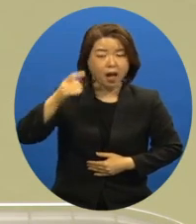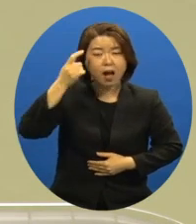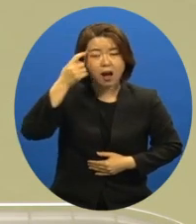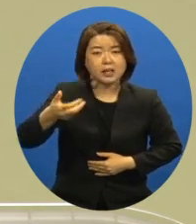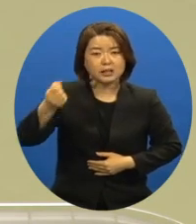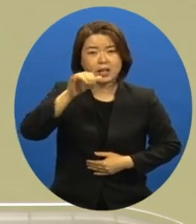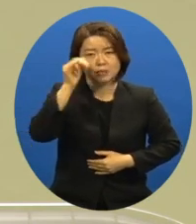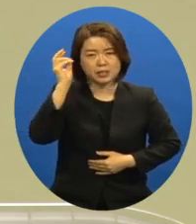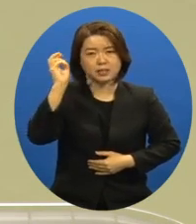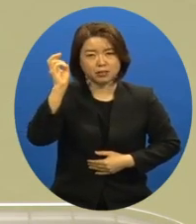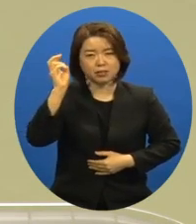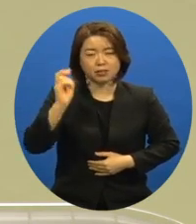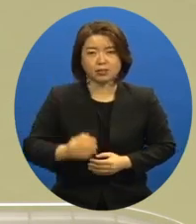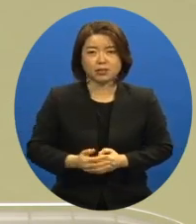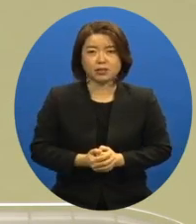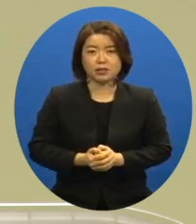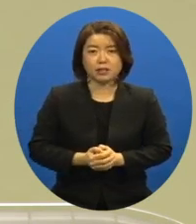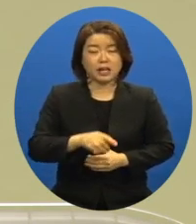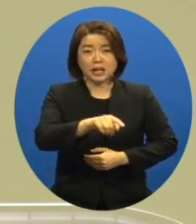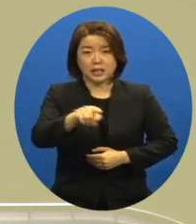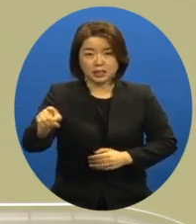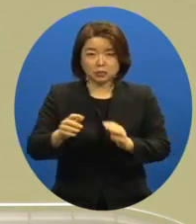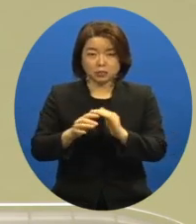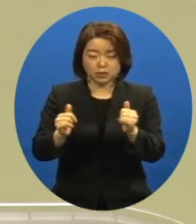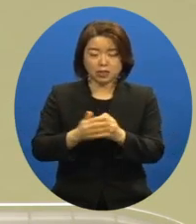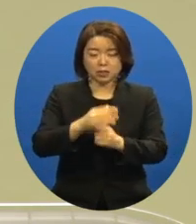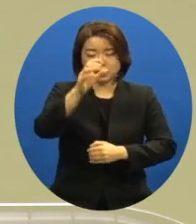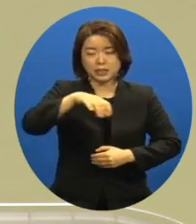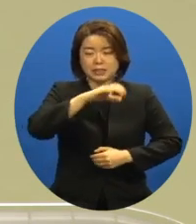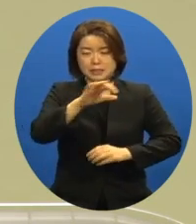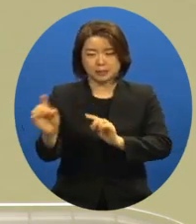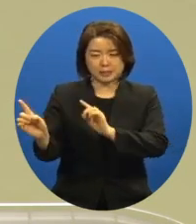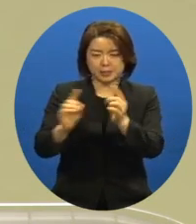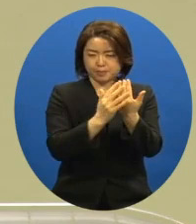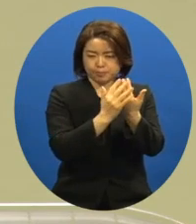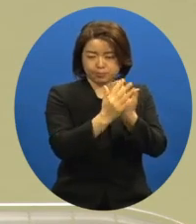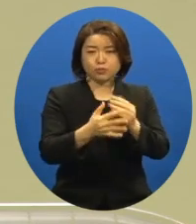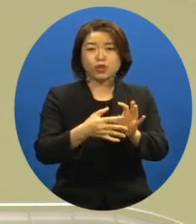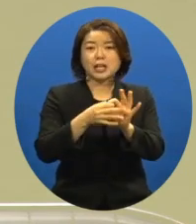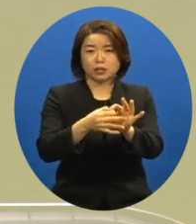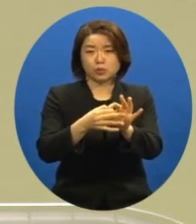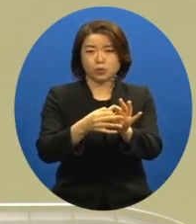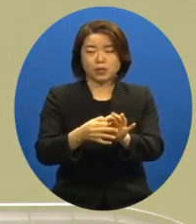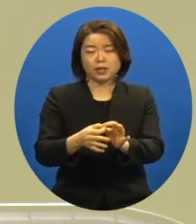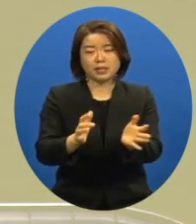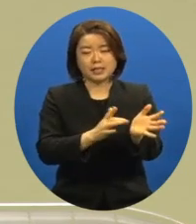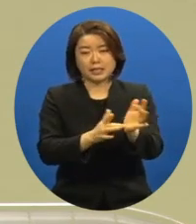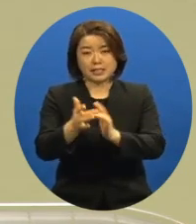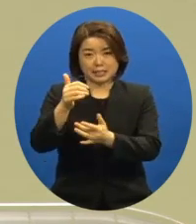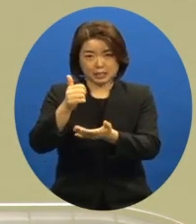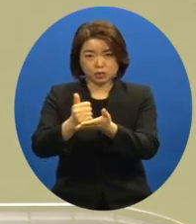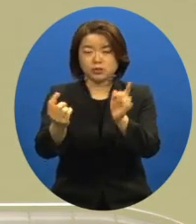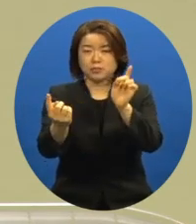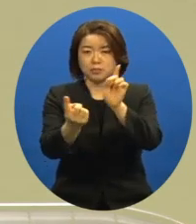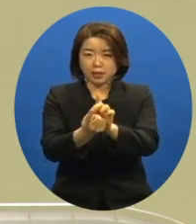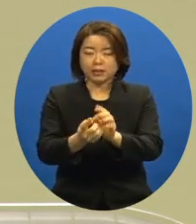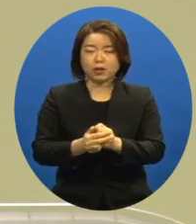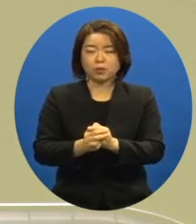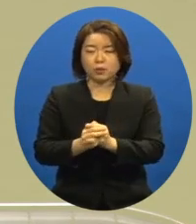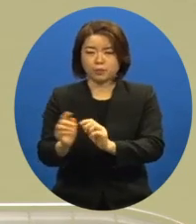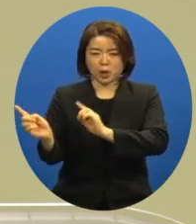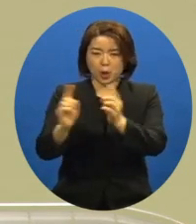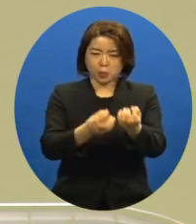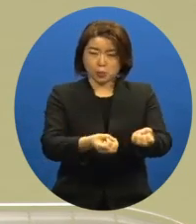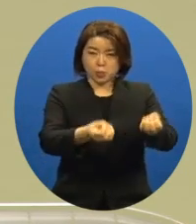겁니다. 그분들은 이번 십자가 부흥회를 통하여 십자가의 예수님을 만나고 부활절